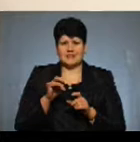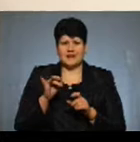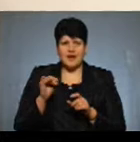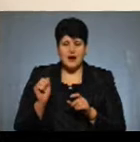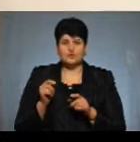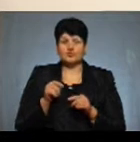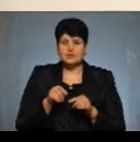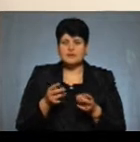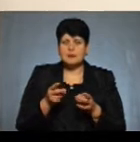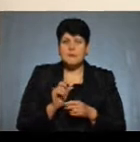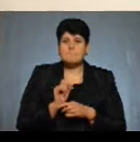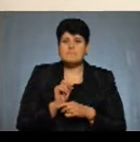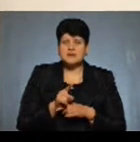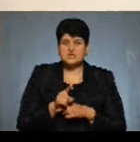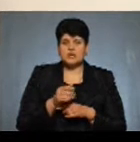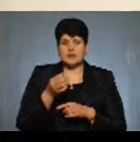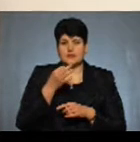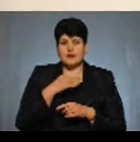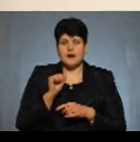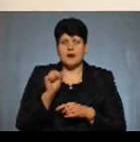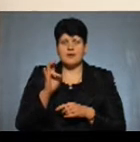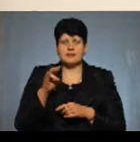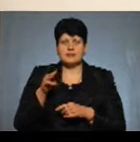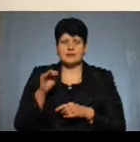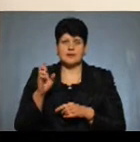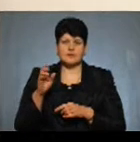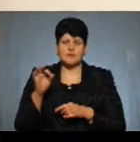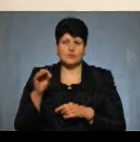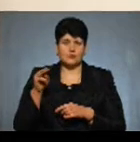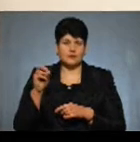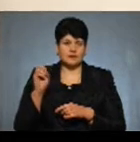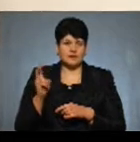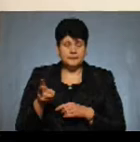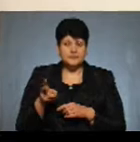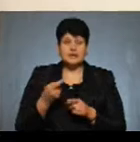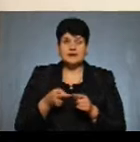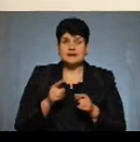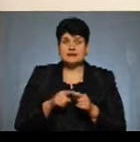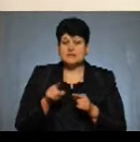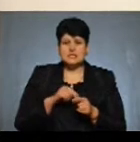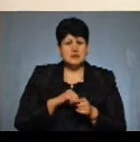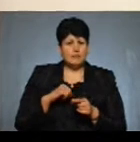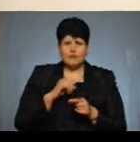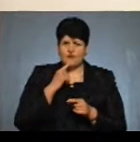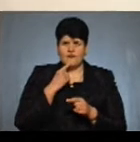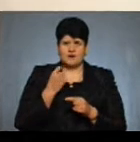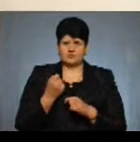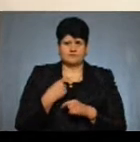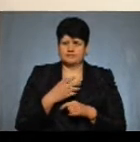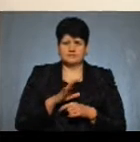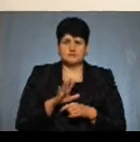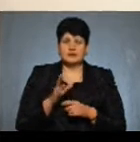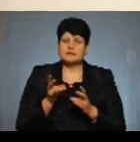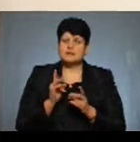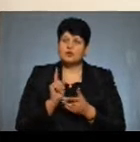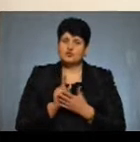необхідно призначати антибактеріальну терапію. І, відповідно, це самому дуже важко призначити. Обов'язково